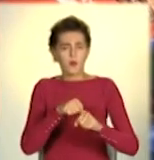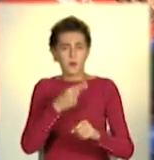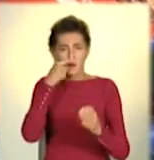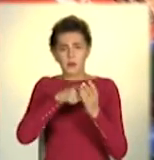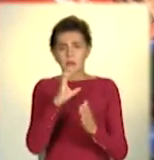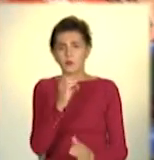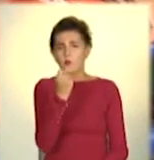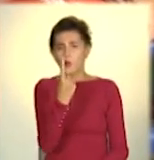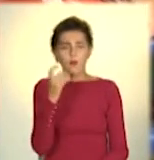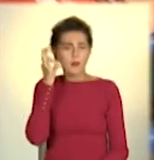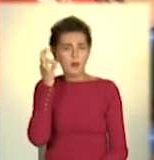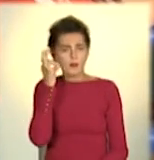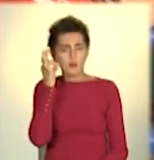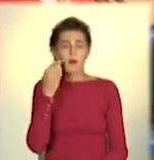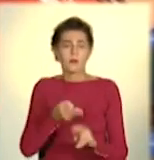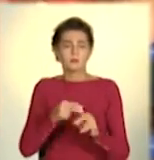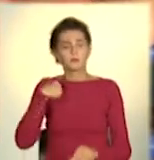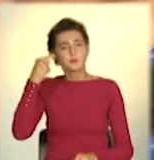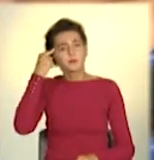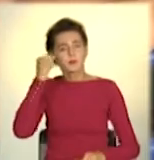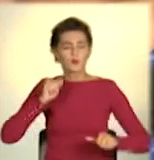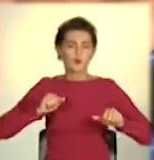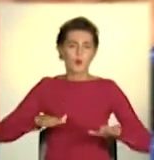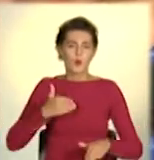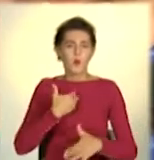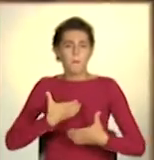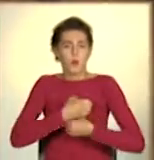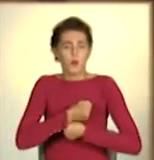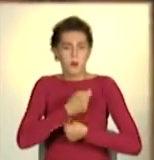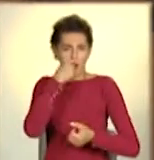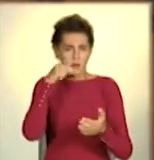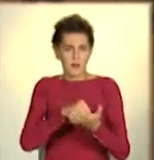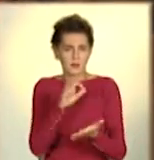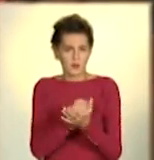років вирішили піти, щоб похудіти.